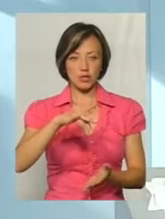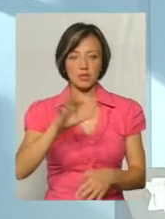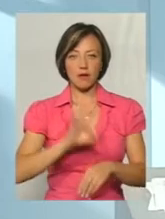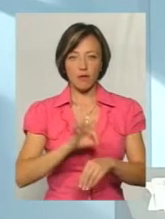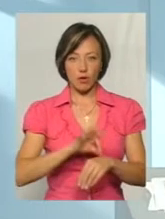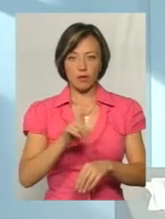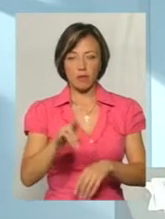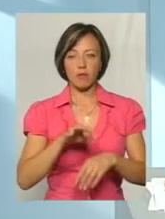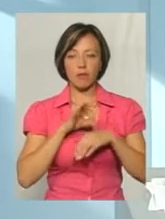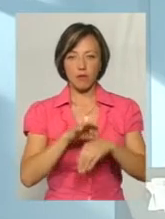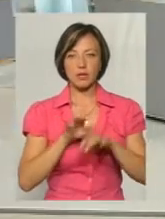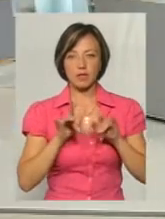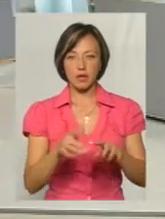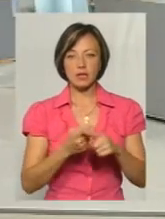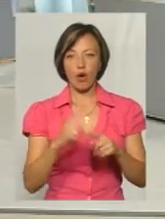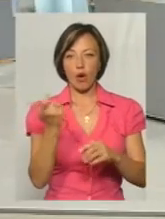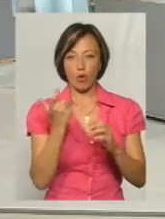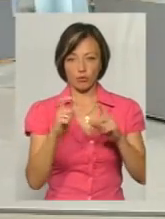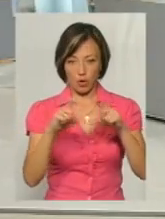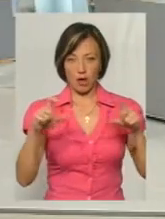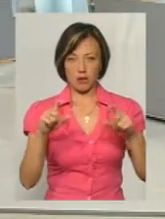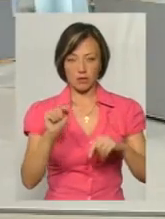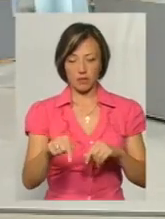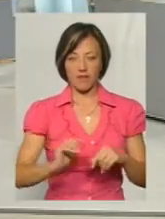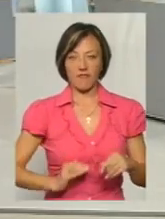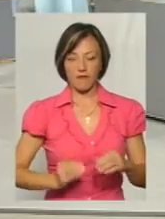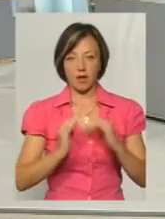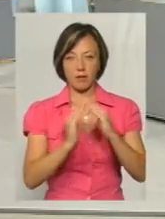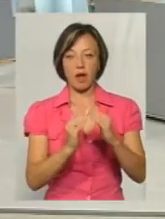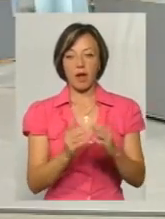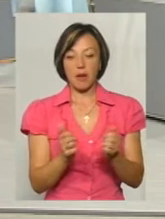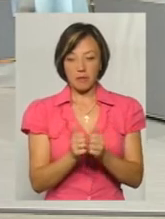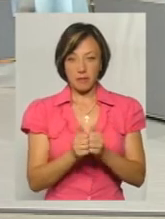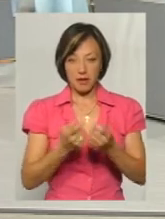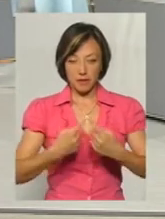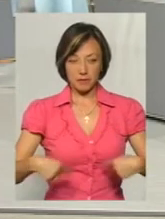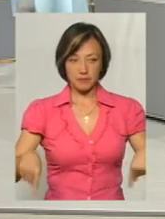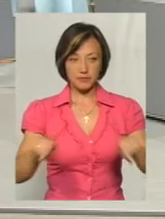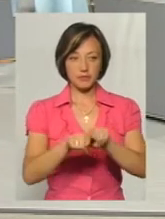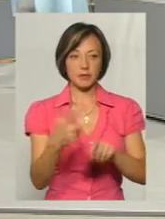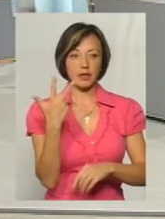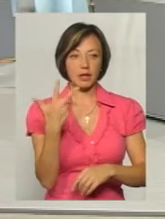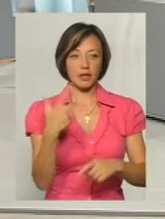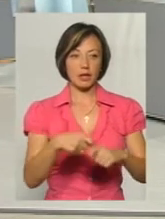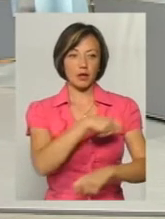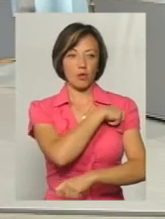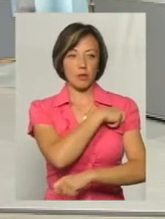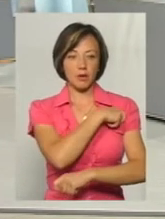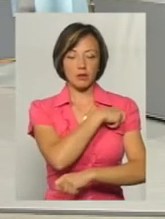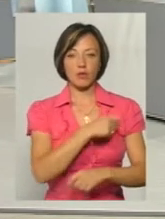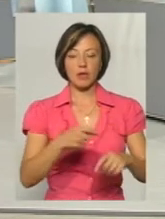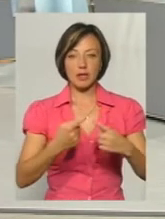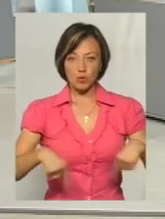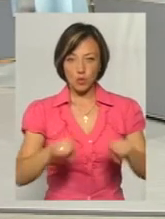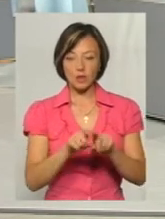якому проводяться заходи. Це господарство. Навколо вогнища трьохкілометрова зона –